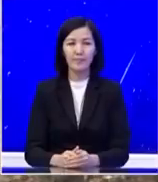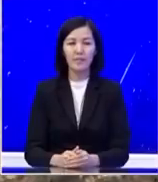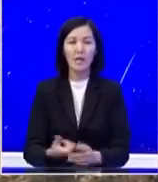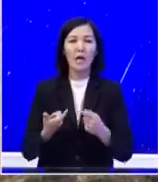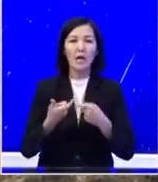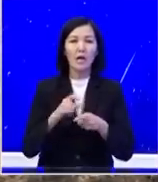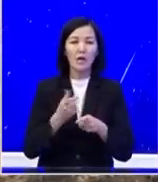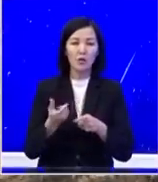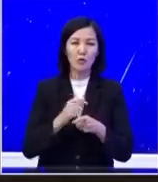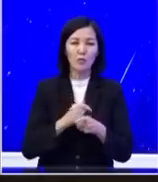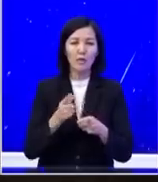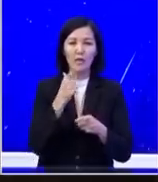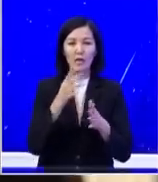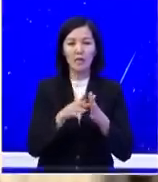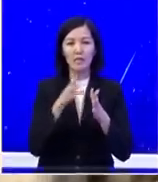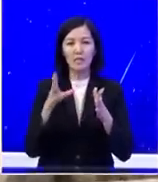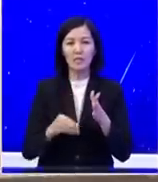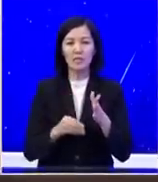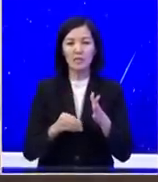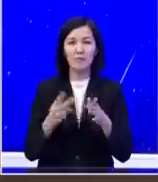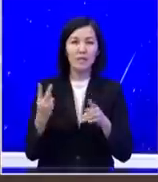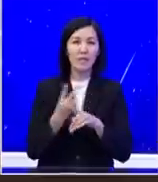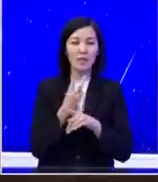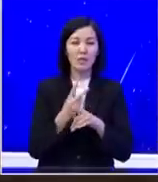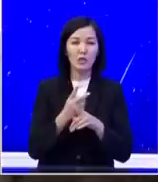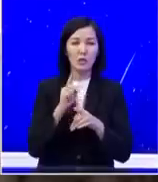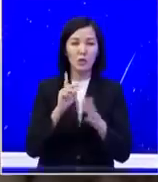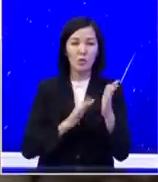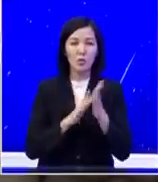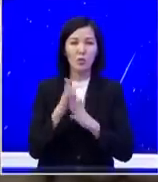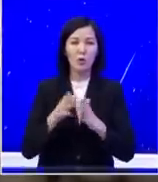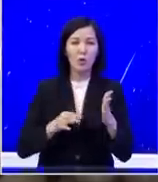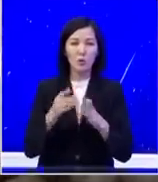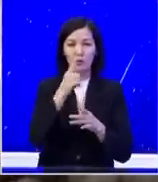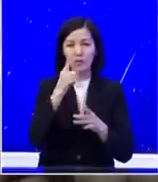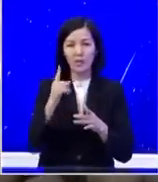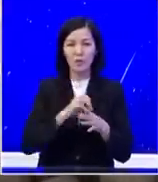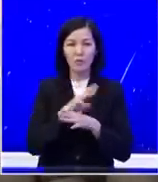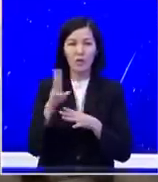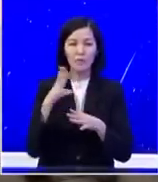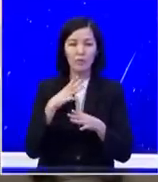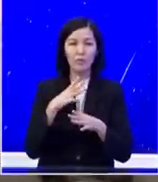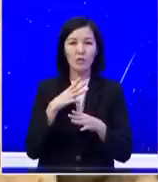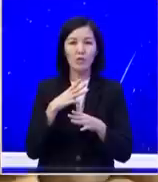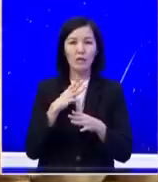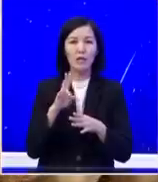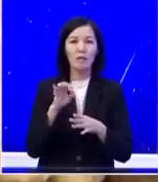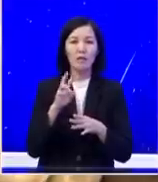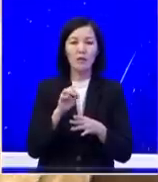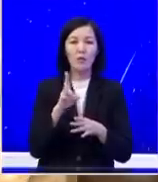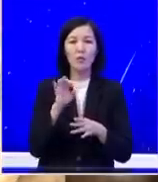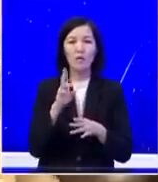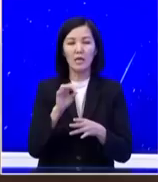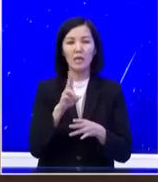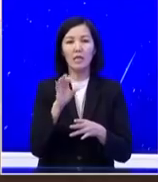Картоп өңірдегі қант қызылшасымен жүгерден кейінгі негізгі өнім. Әзірге облыс қан емес таяу аймақтарды қамтып отыр. Негізінен Нарынқол, Кеген,